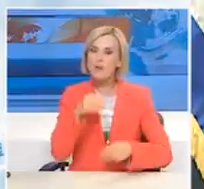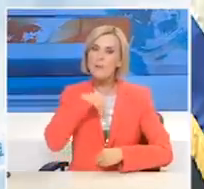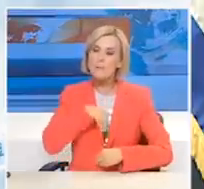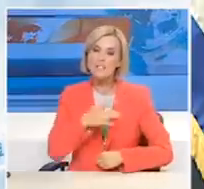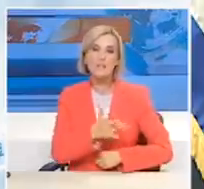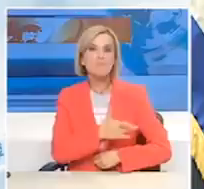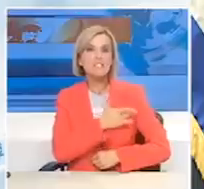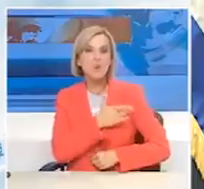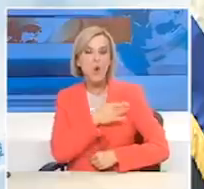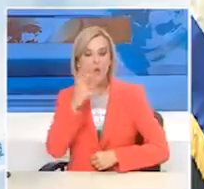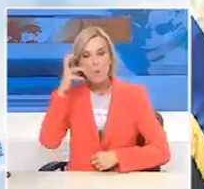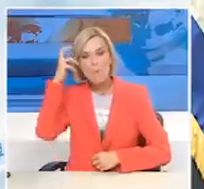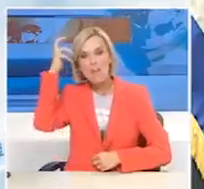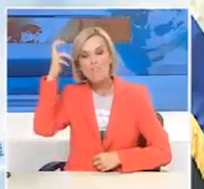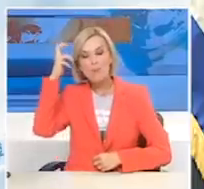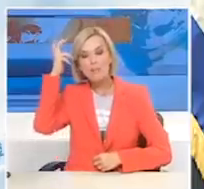ψυχολογικό και πνευματικό